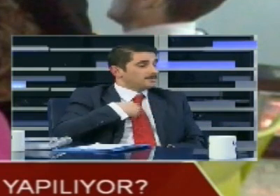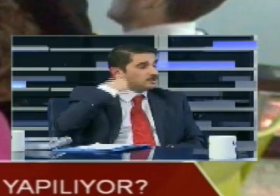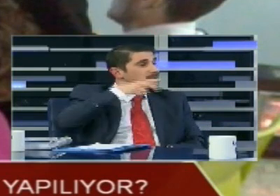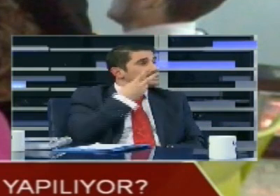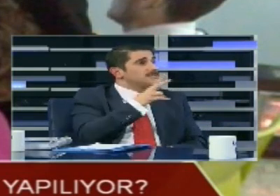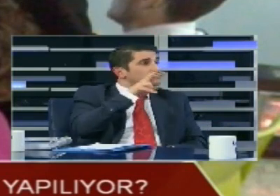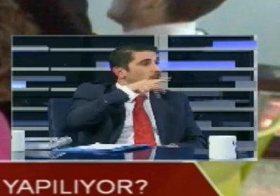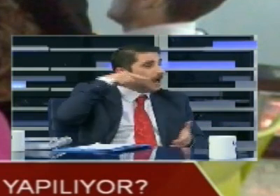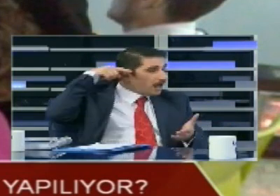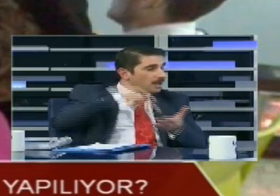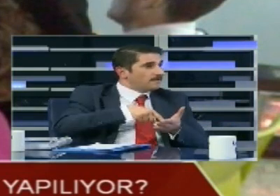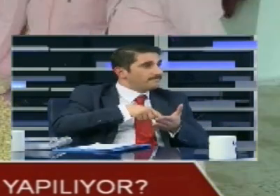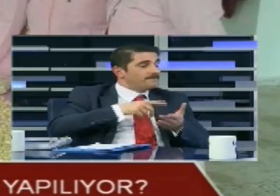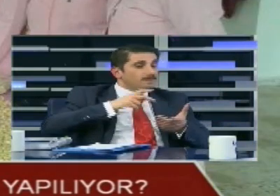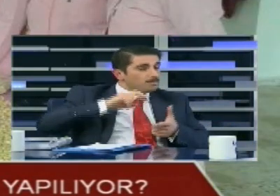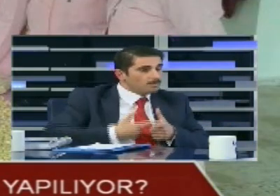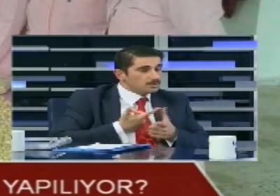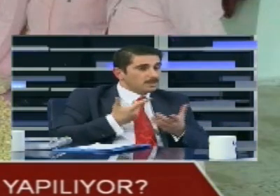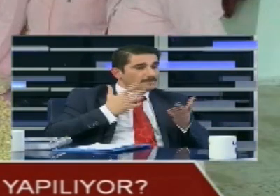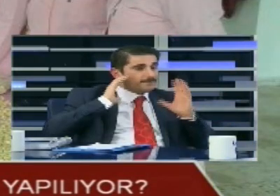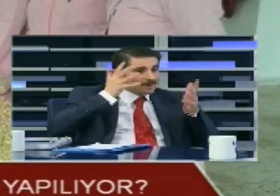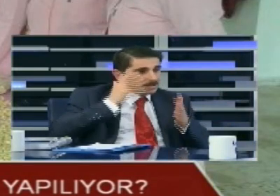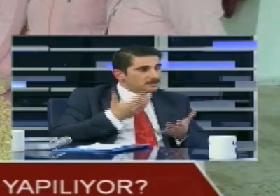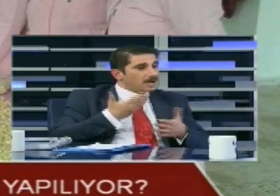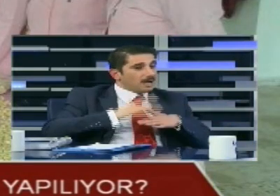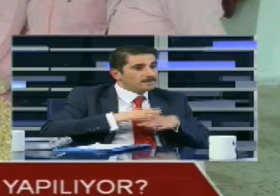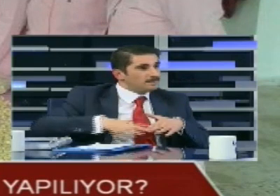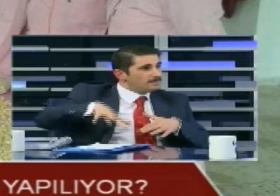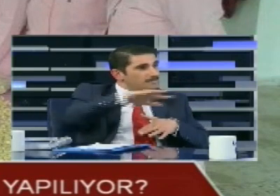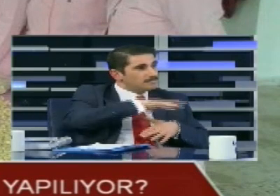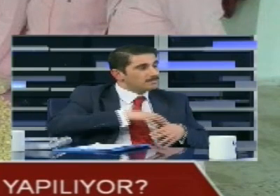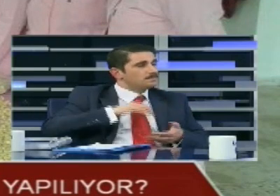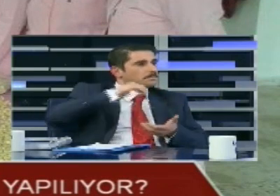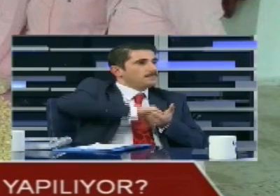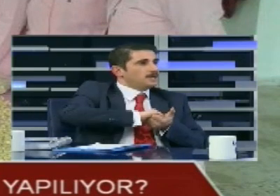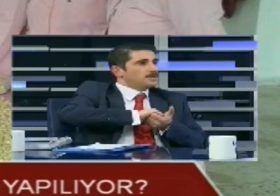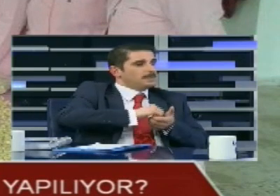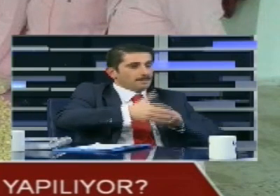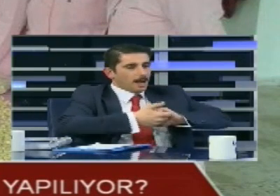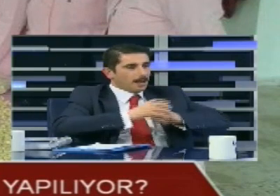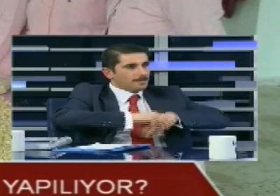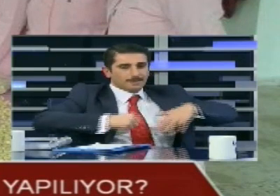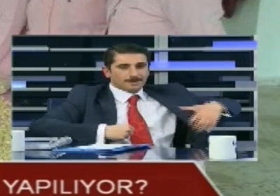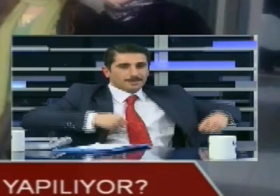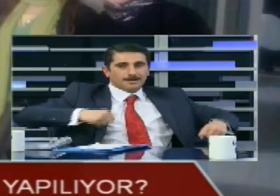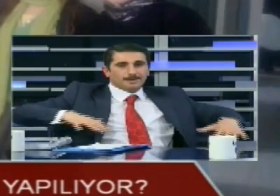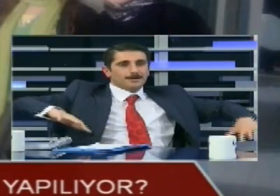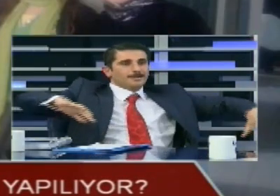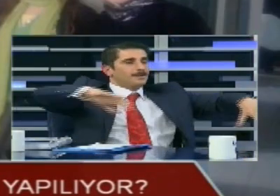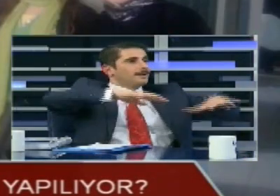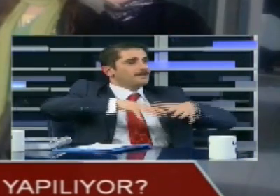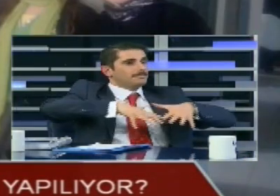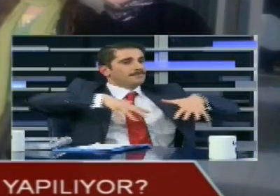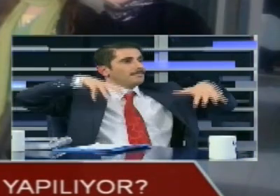engelli. Sıkıntıların özünden gelen insanlar bunlar. Yani işitme engelliler toplumuna hitap edebilmek için onlardan